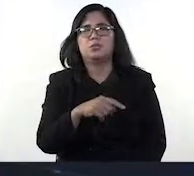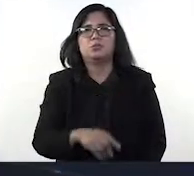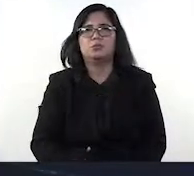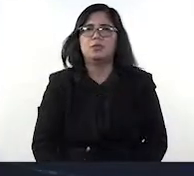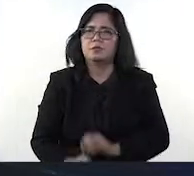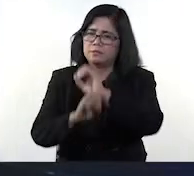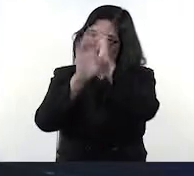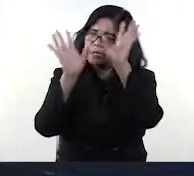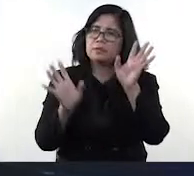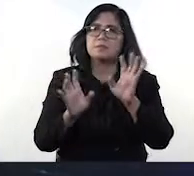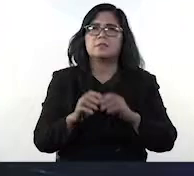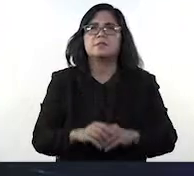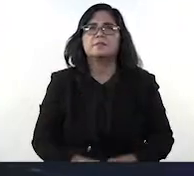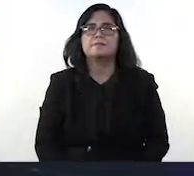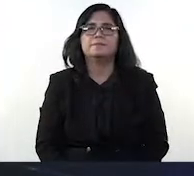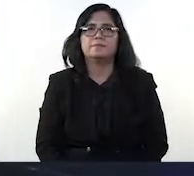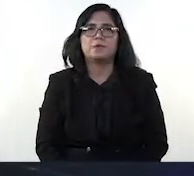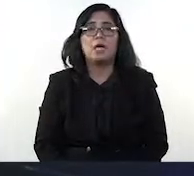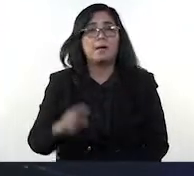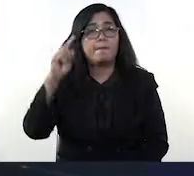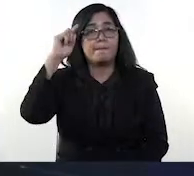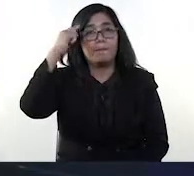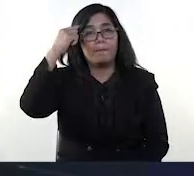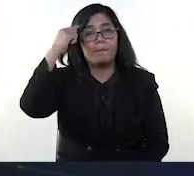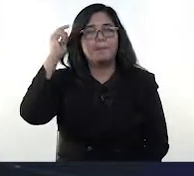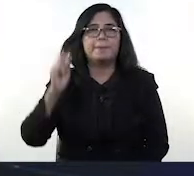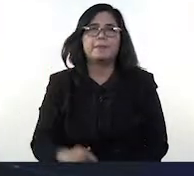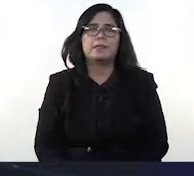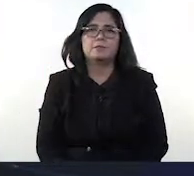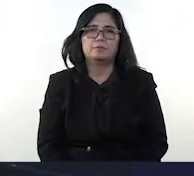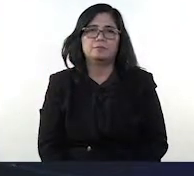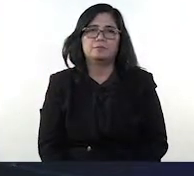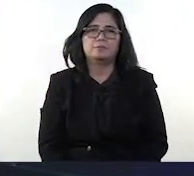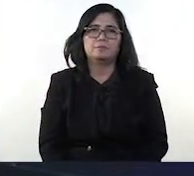the same harap sudah jelas disini Skyline bisa Ingatkan